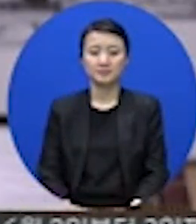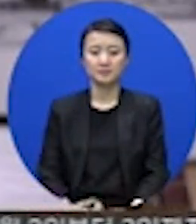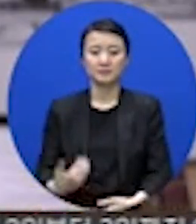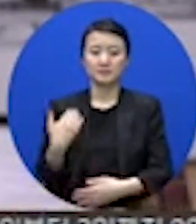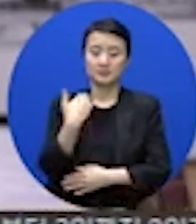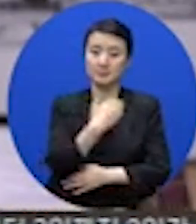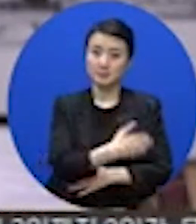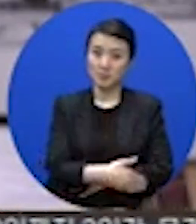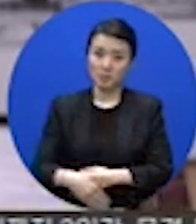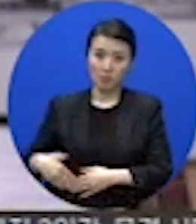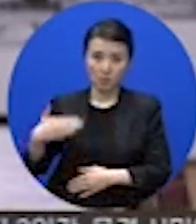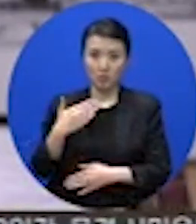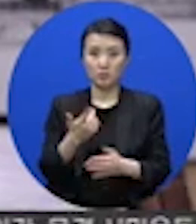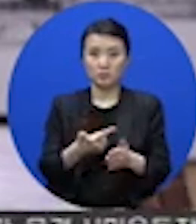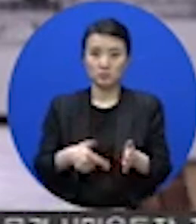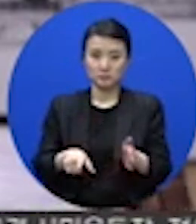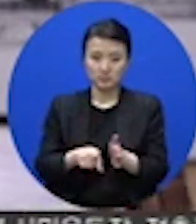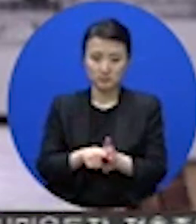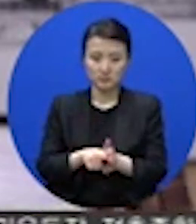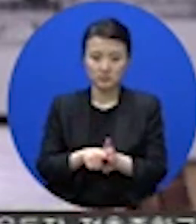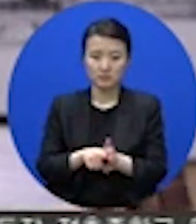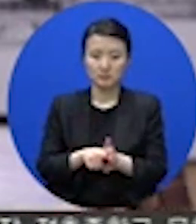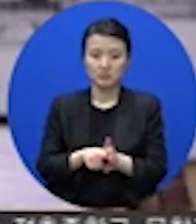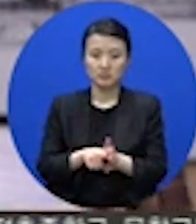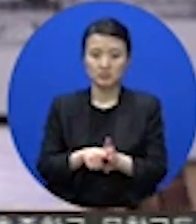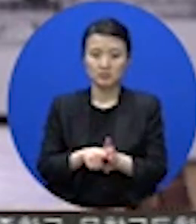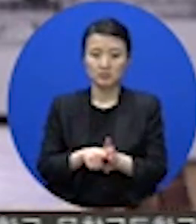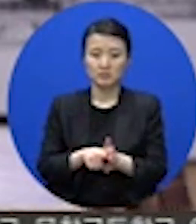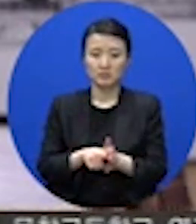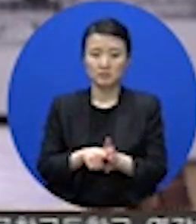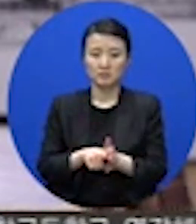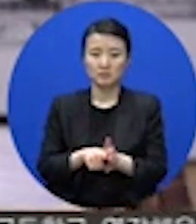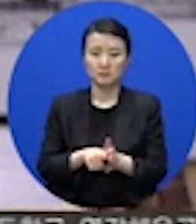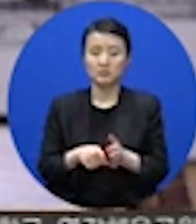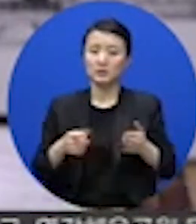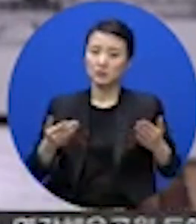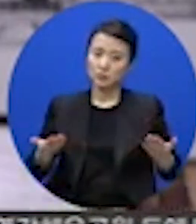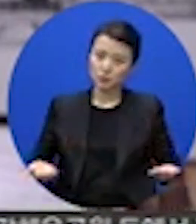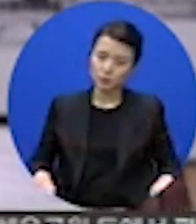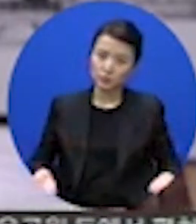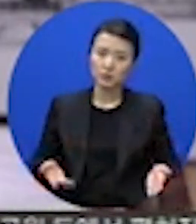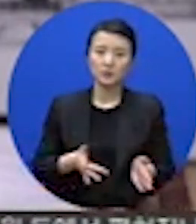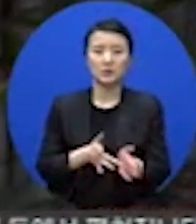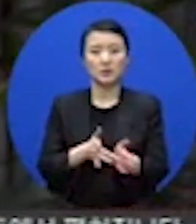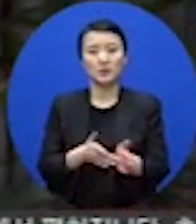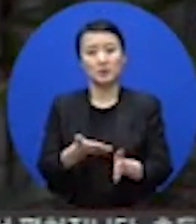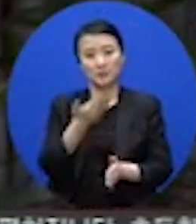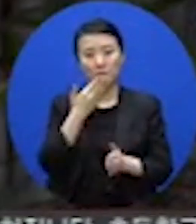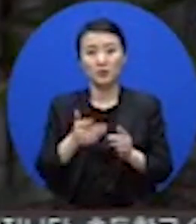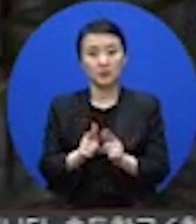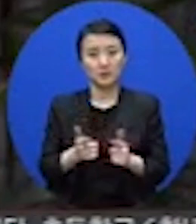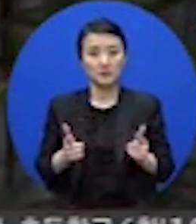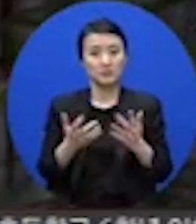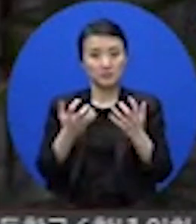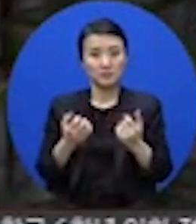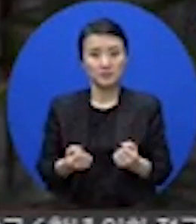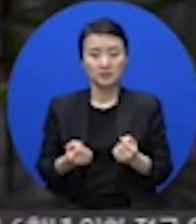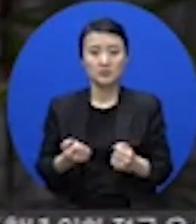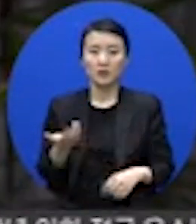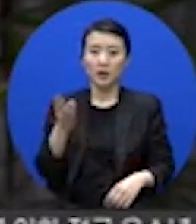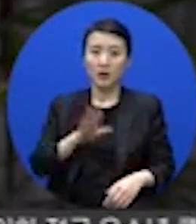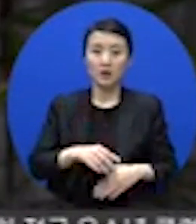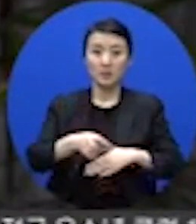몸을 위해서는 이런 쉬기도 하고 약도 먹고 또 여러 가지를 하지만 우리